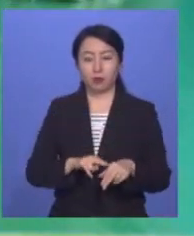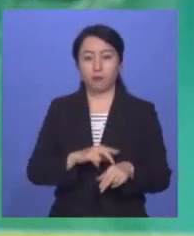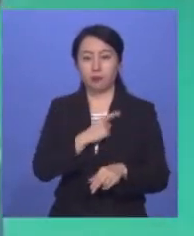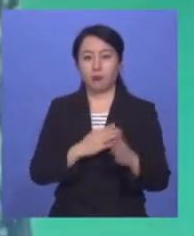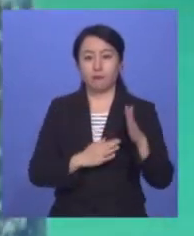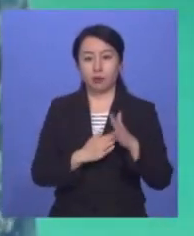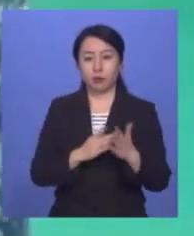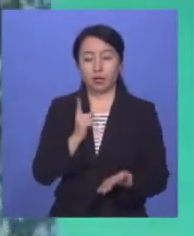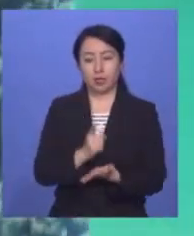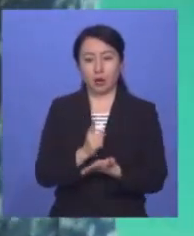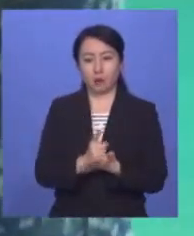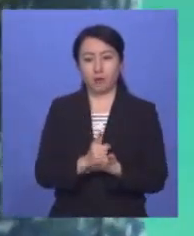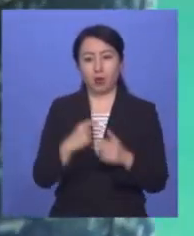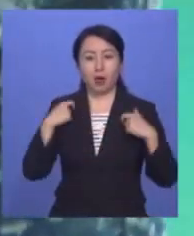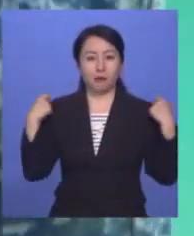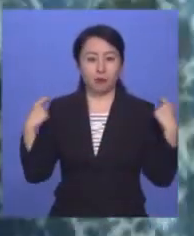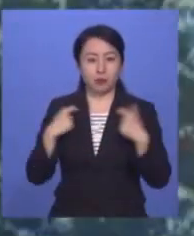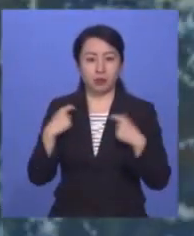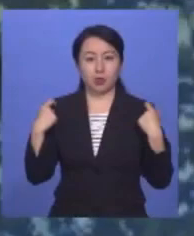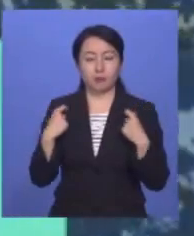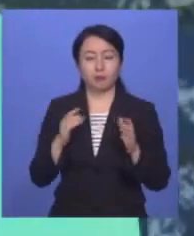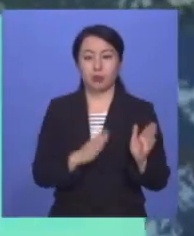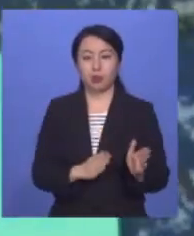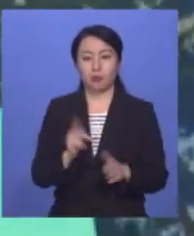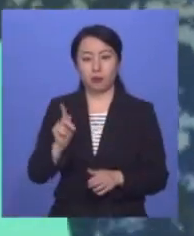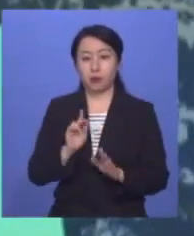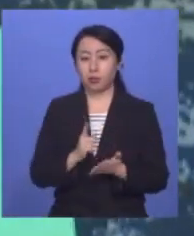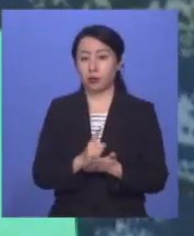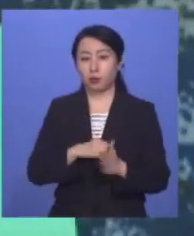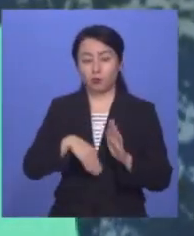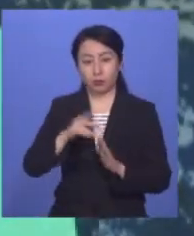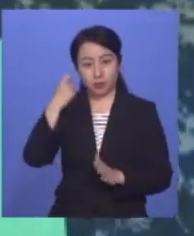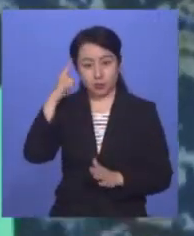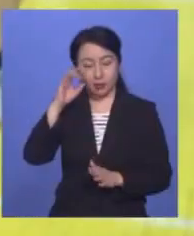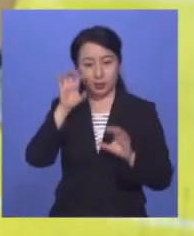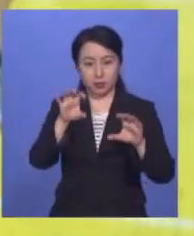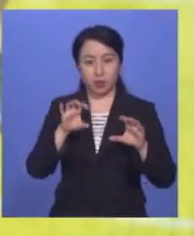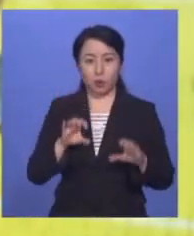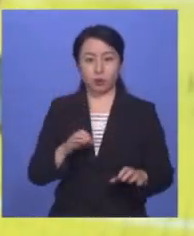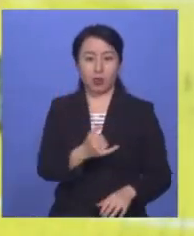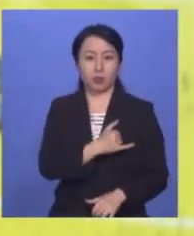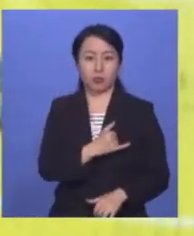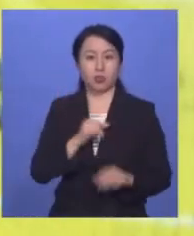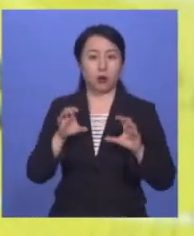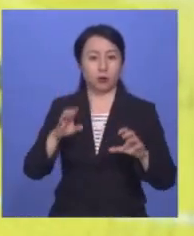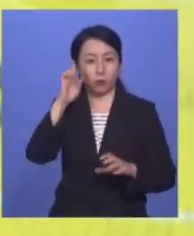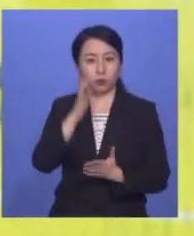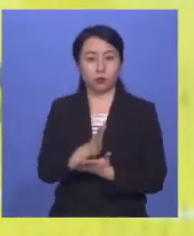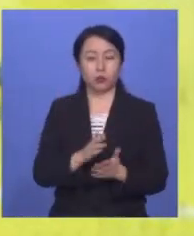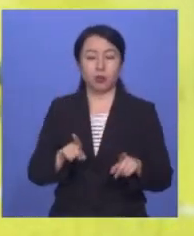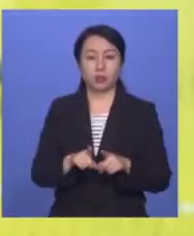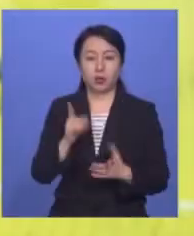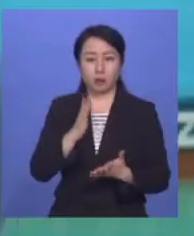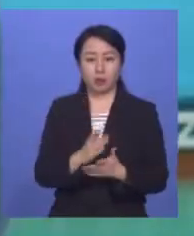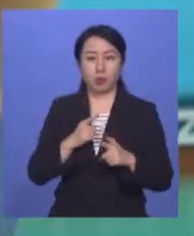максимально высокие требования. Офицеры, сержанты, рядовые должны не только в совершенстве знать законы, этический кодекс госслужащих, но также